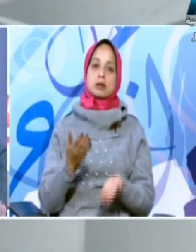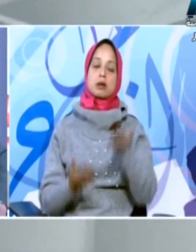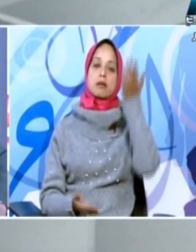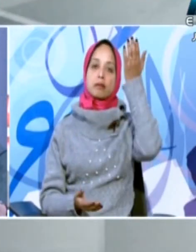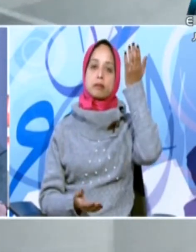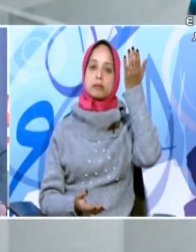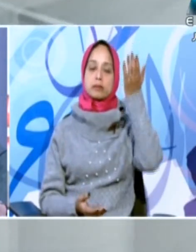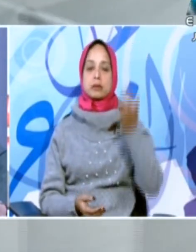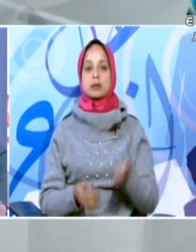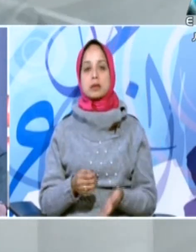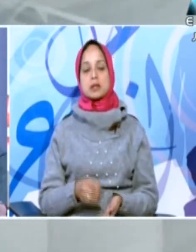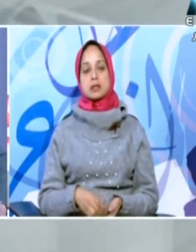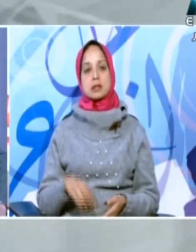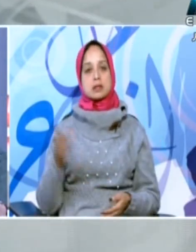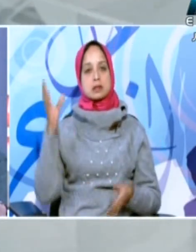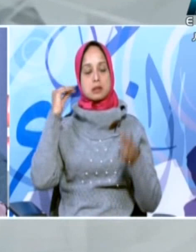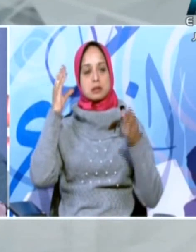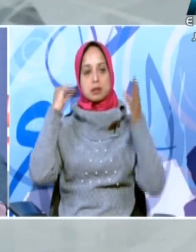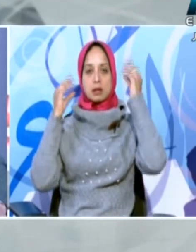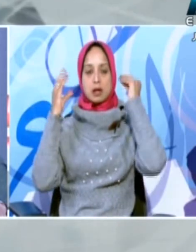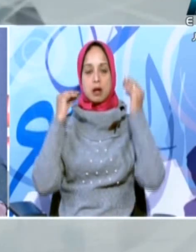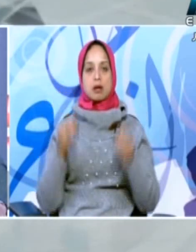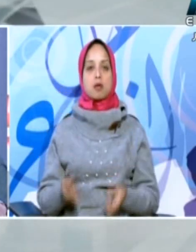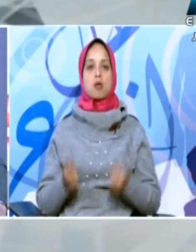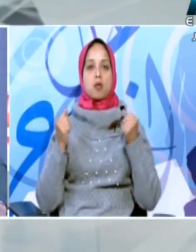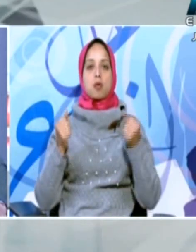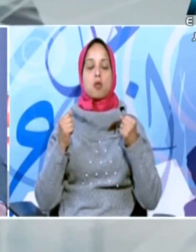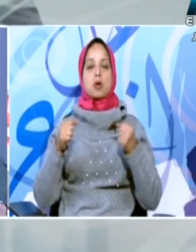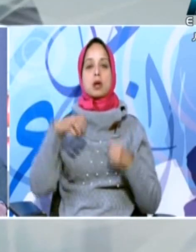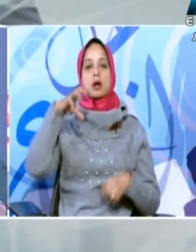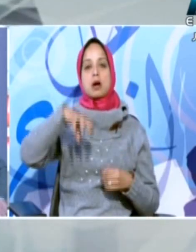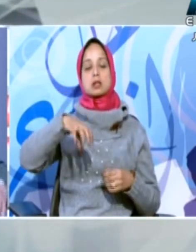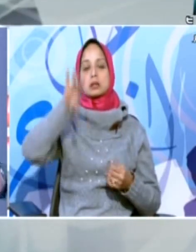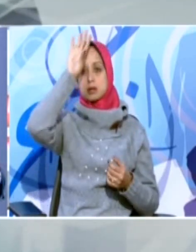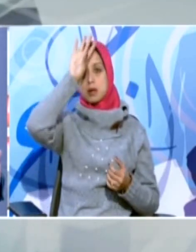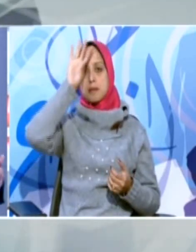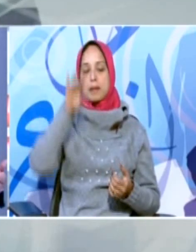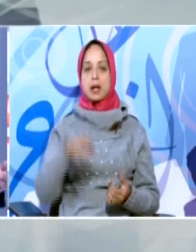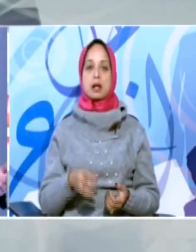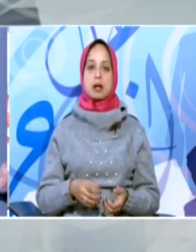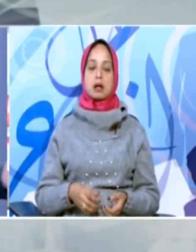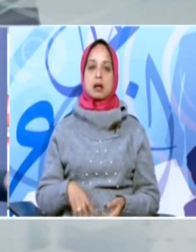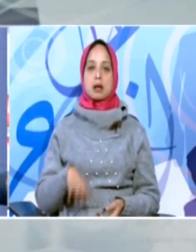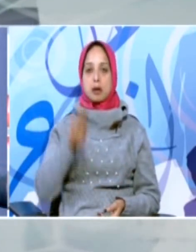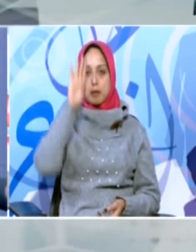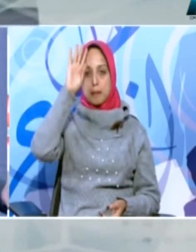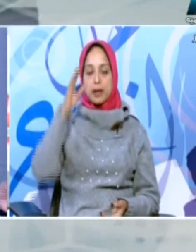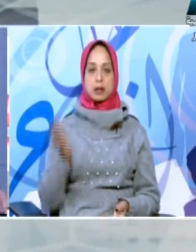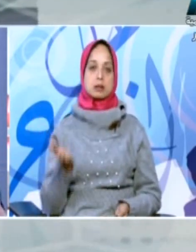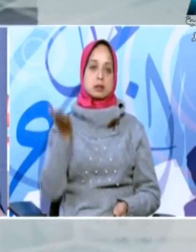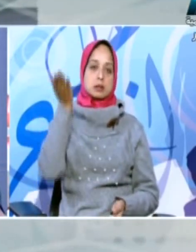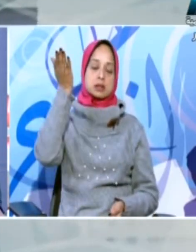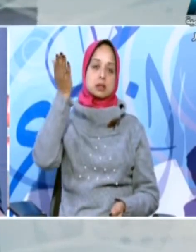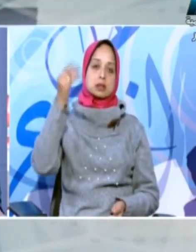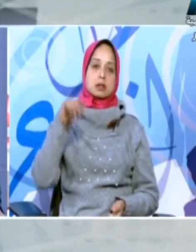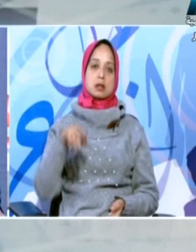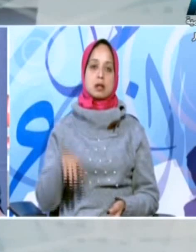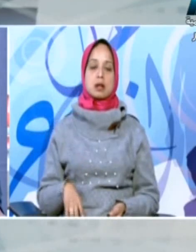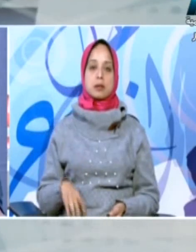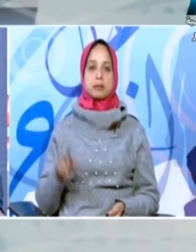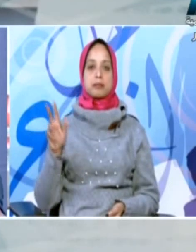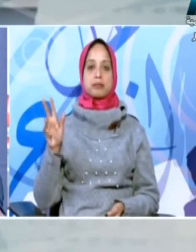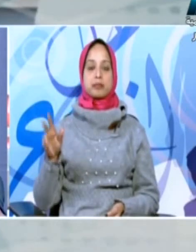ونصيحه، فأدى إلى زيادة قوة القصر. بدأت كفة الملك تزيد على كفة النحاس،